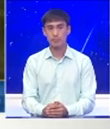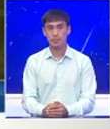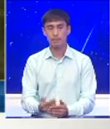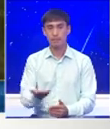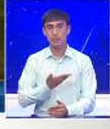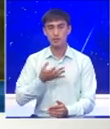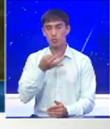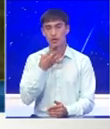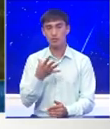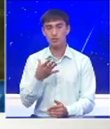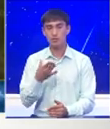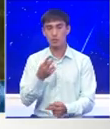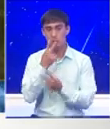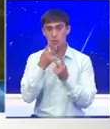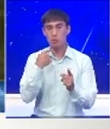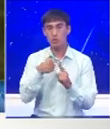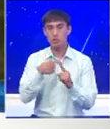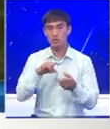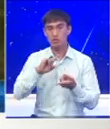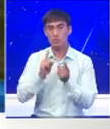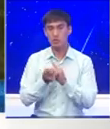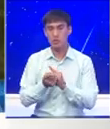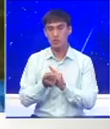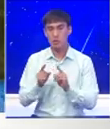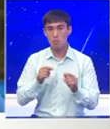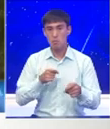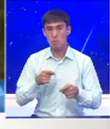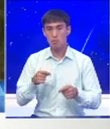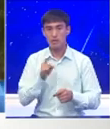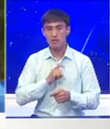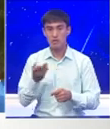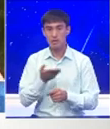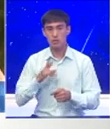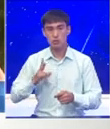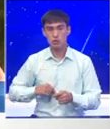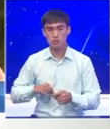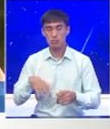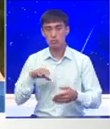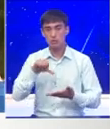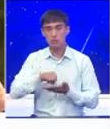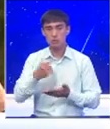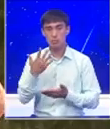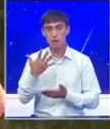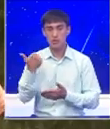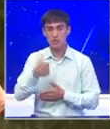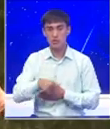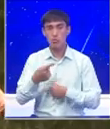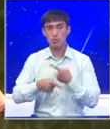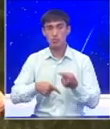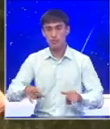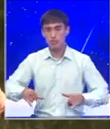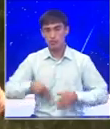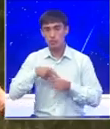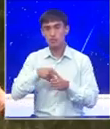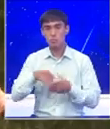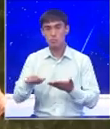Нам тут нравится. Уже заметны положительные изменения в поведении моей дочери. Мы посещаем эти занятия 5 недель. После верховой езды